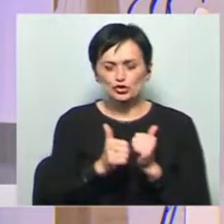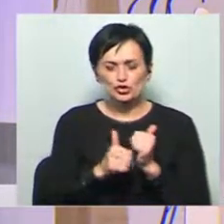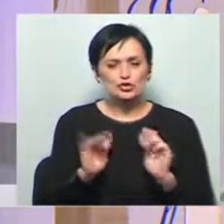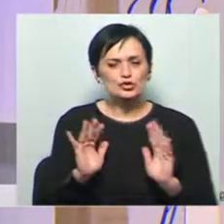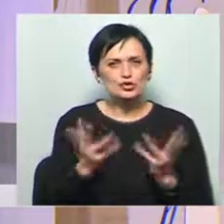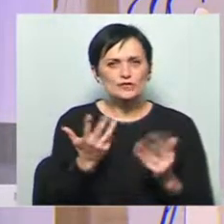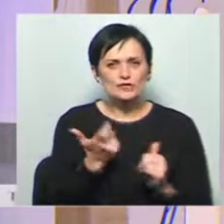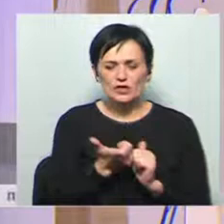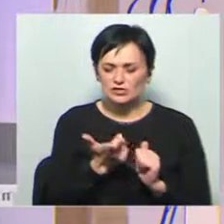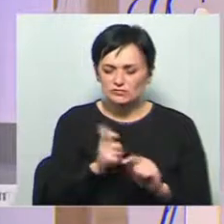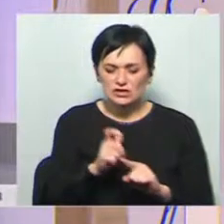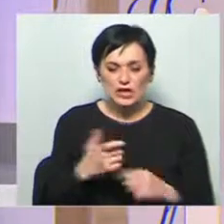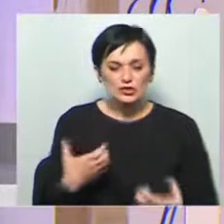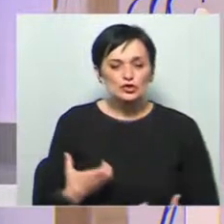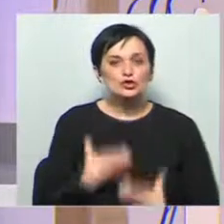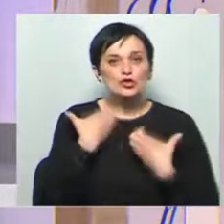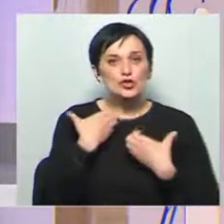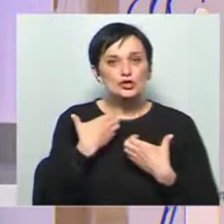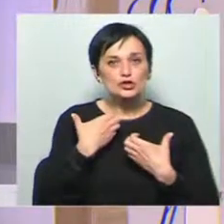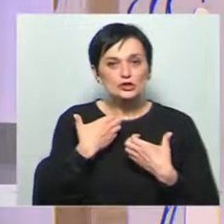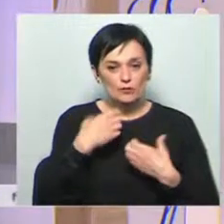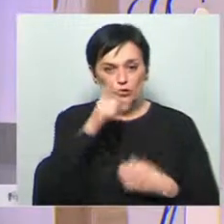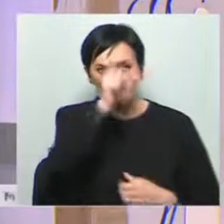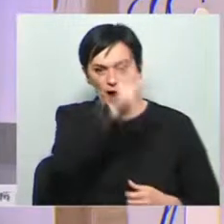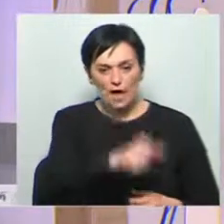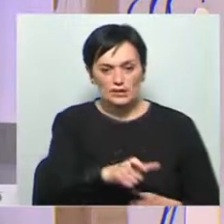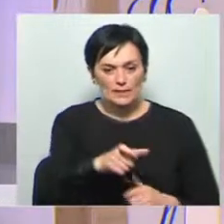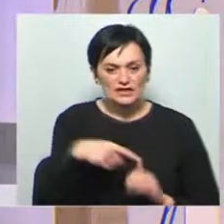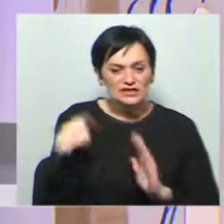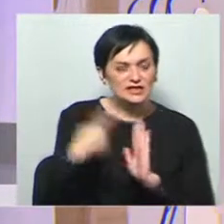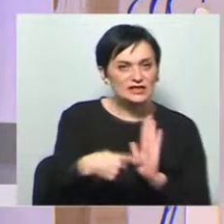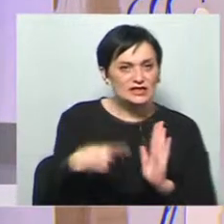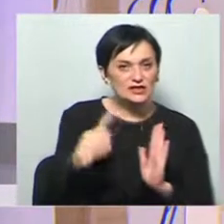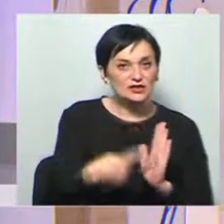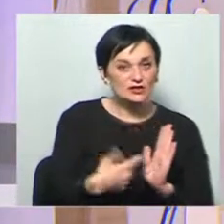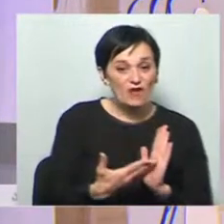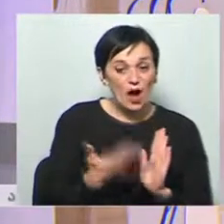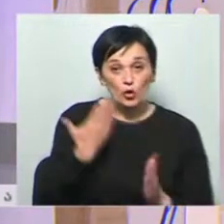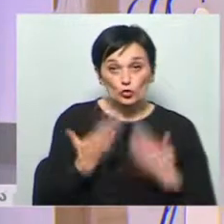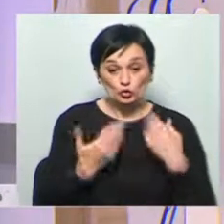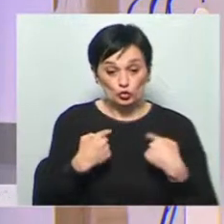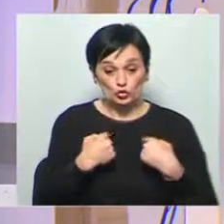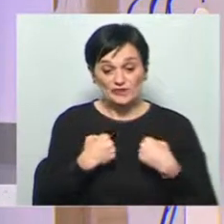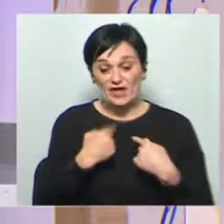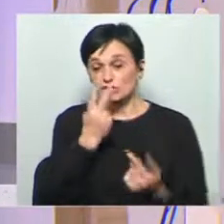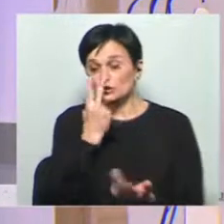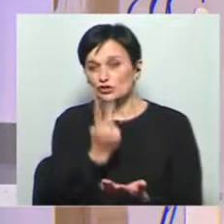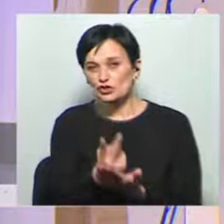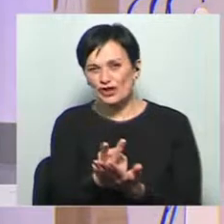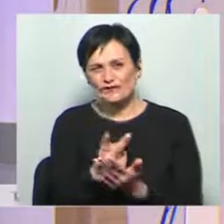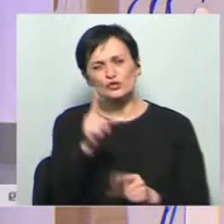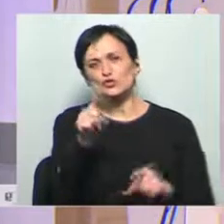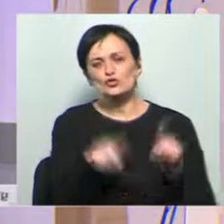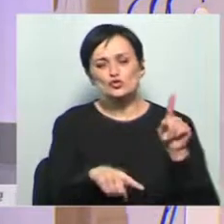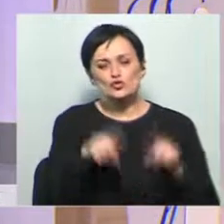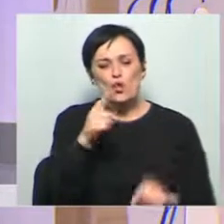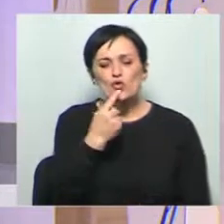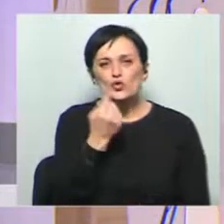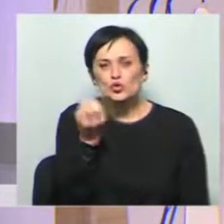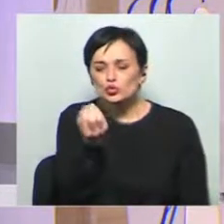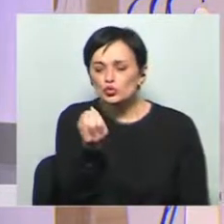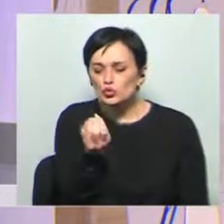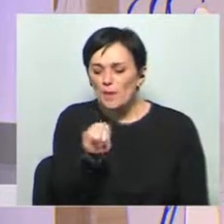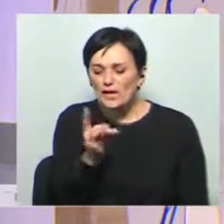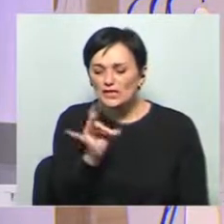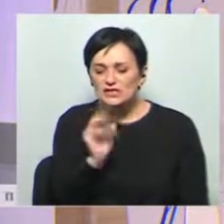შემთხვევაში ძალიან შეშინებულები სვამენ ხოლმე ადამიანები კითხვას. მაგრამ თუ ჩვენ შევხედავთ ზოგადად თრომბოზის რისკს,